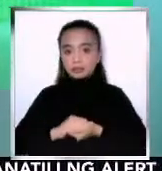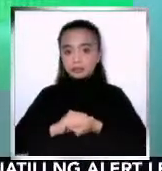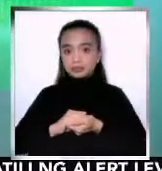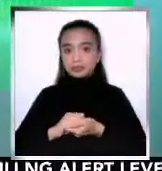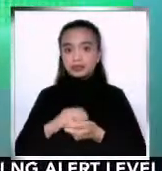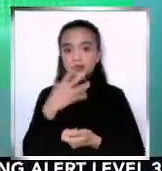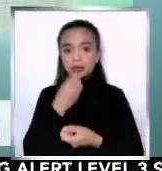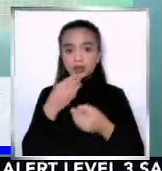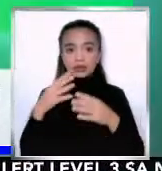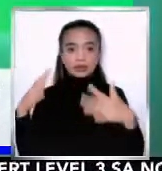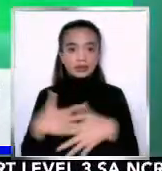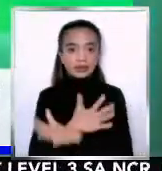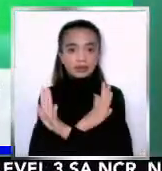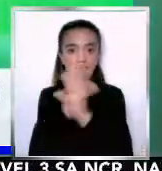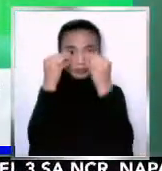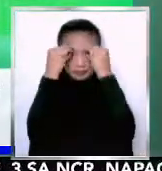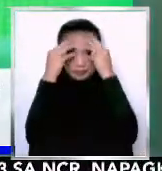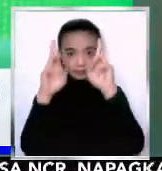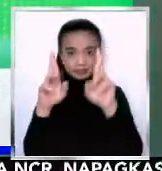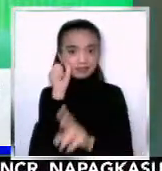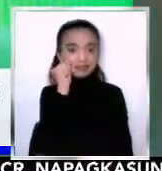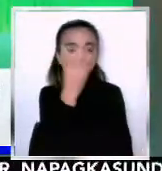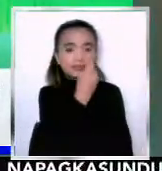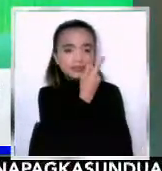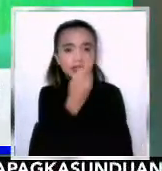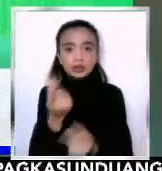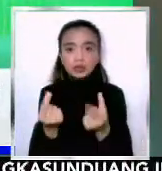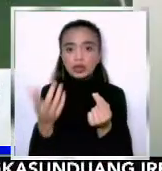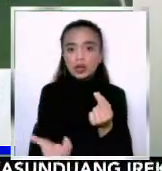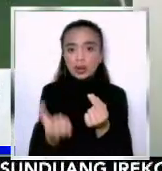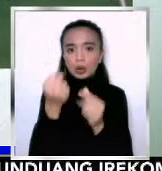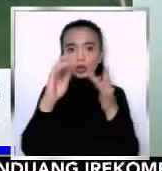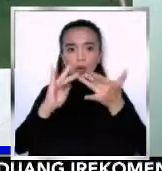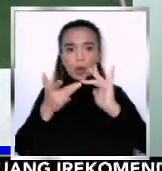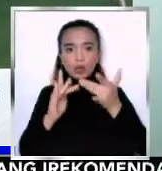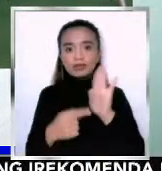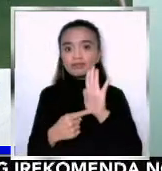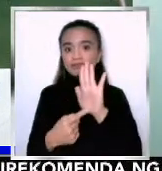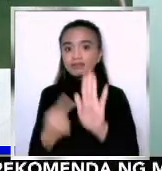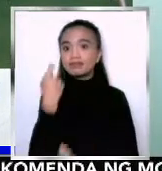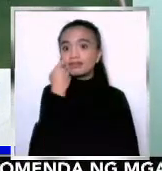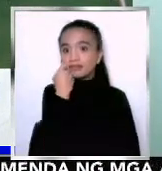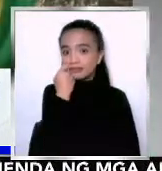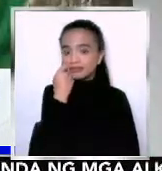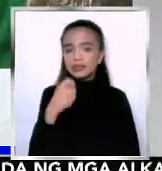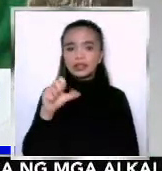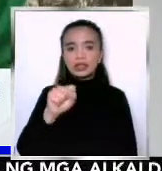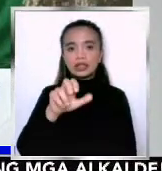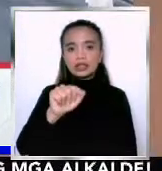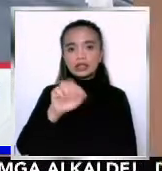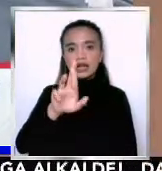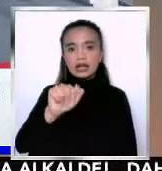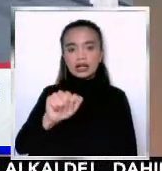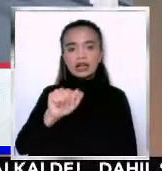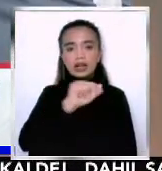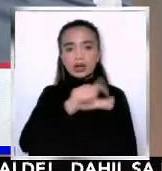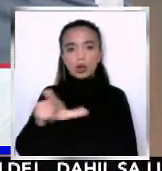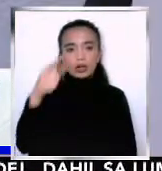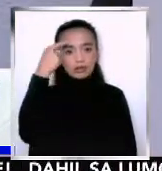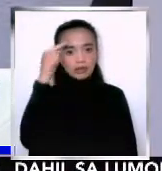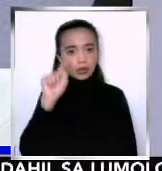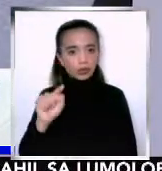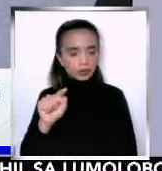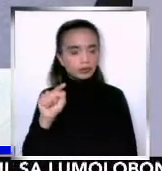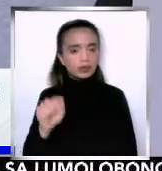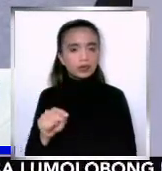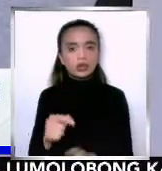Mayor Sara Duterte, inilunsad ang kanyang online show kanina. Sa Sara All For You, kasama sa mga tinalakay ang